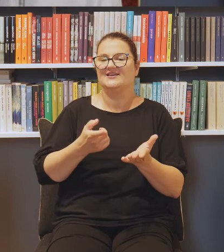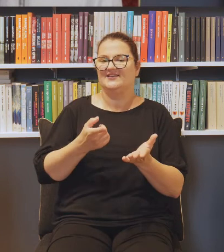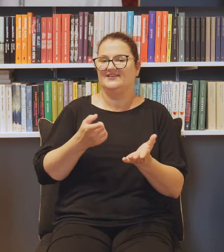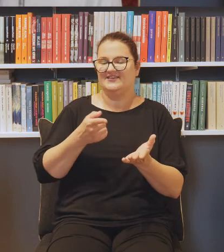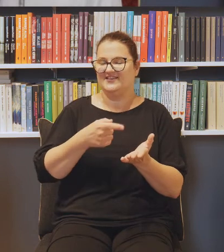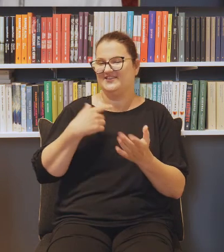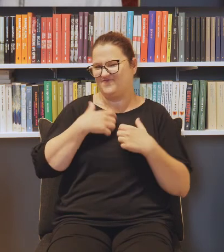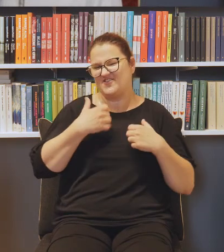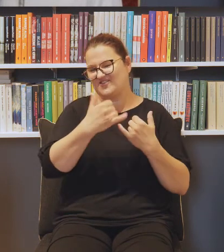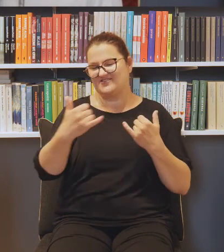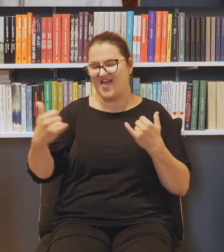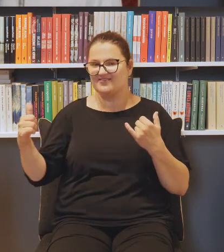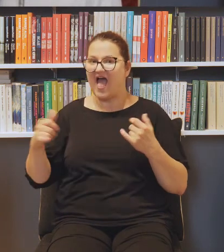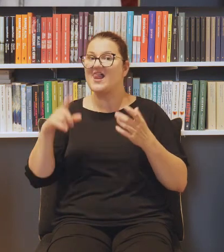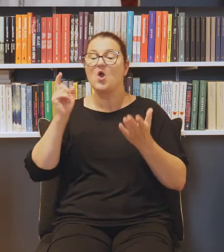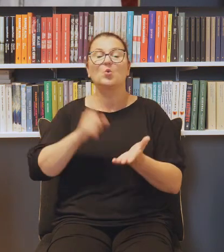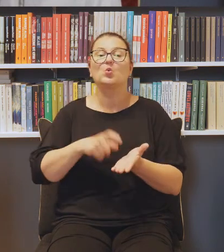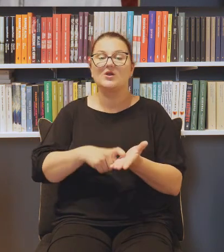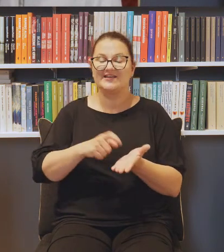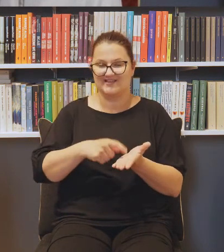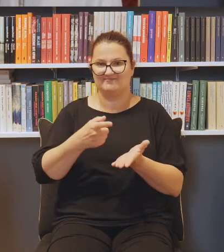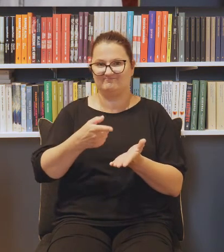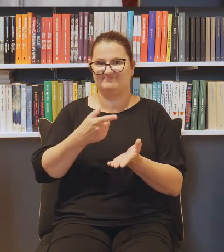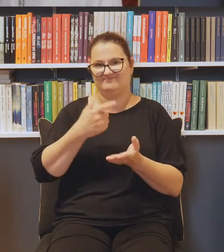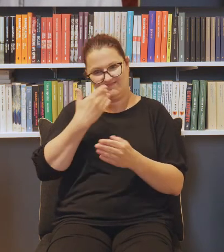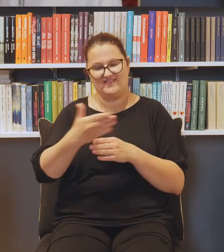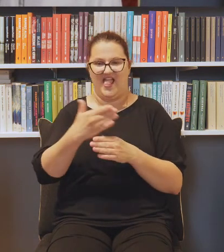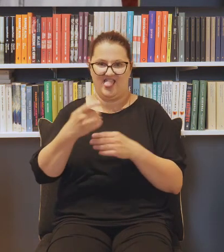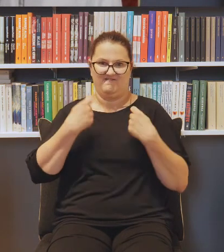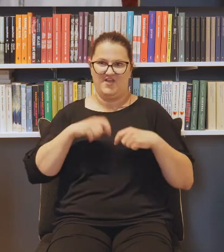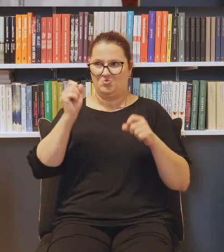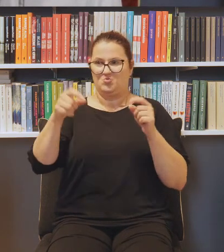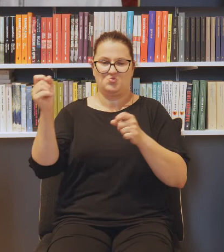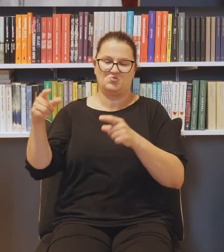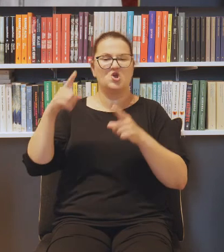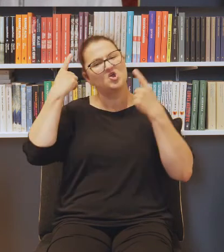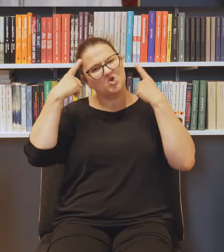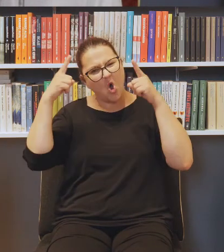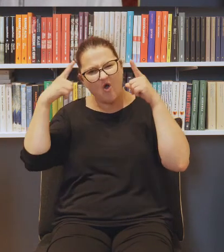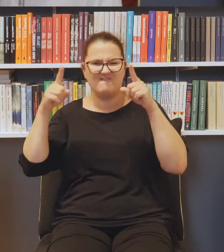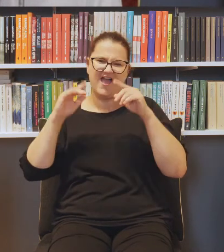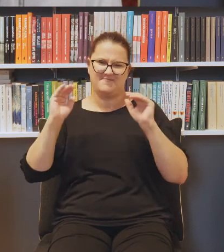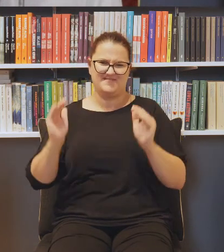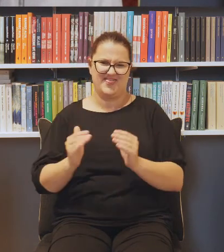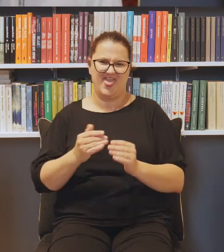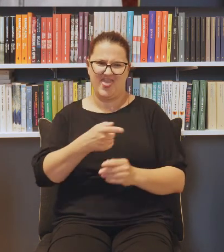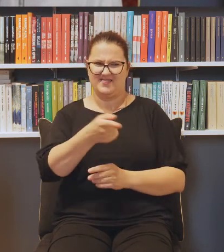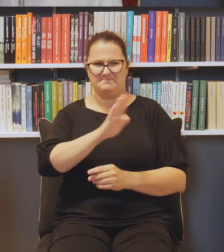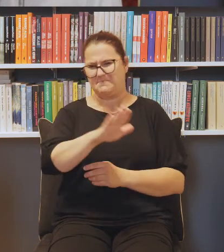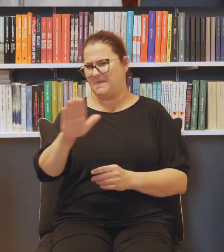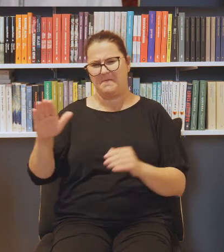innymi zwierzętkami. Ale kury wciąż są na wsi. Myślę, krów to myślę mniej osób ma, ale